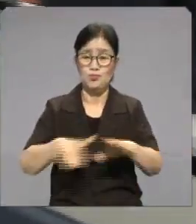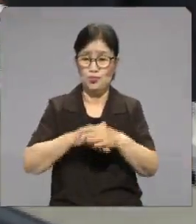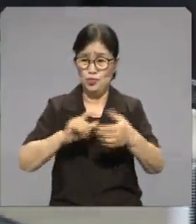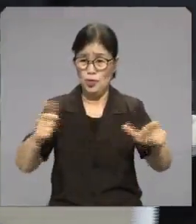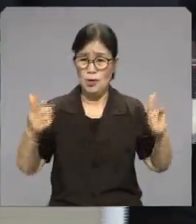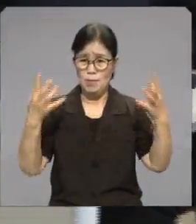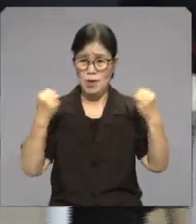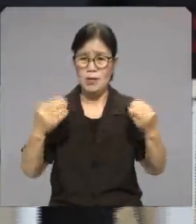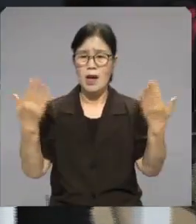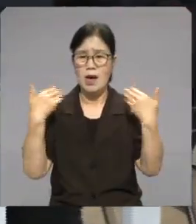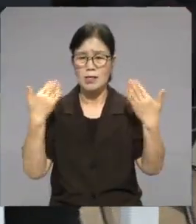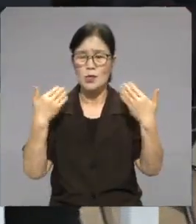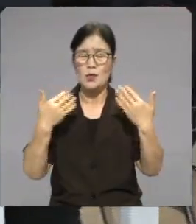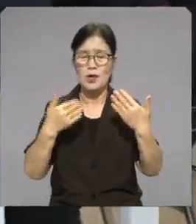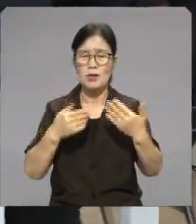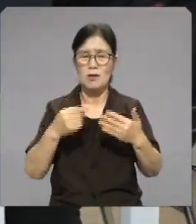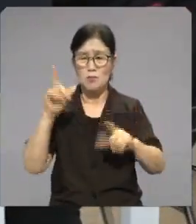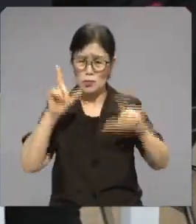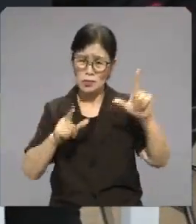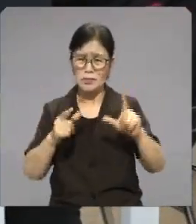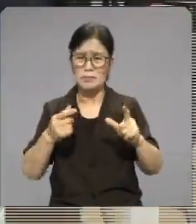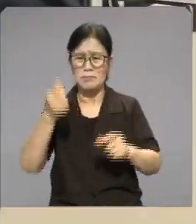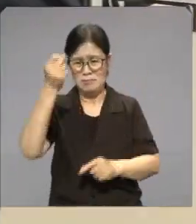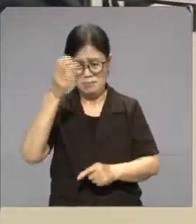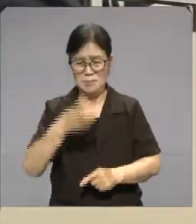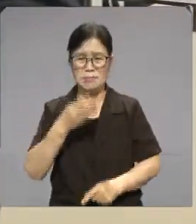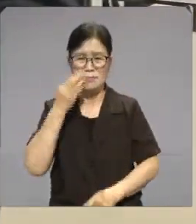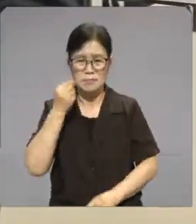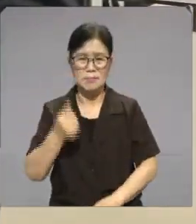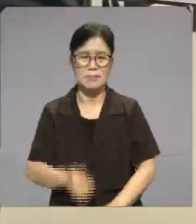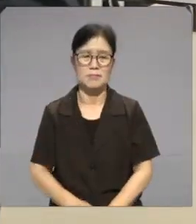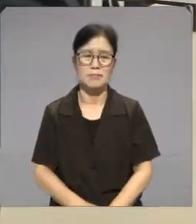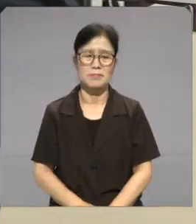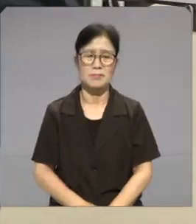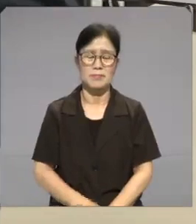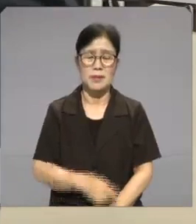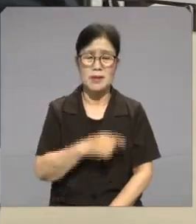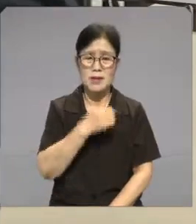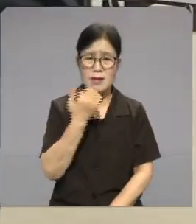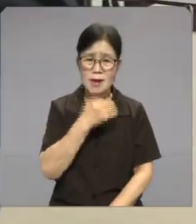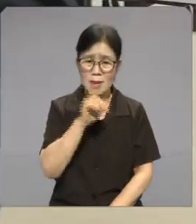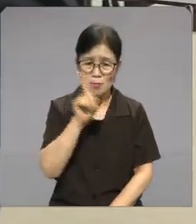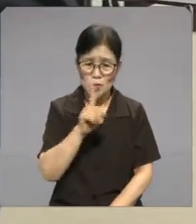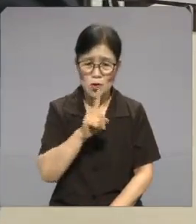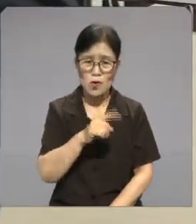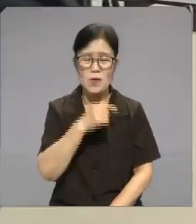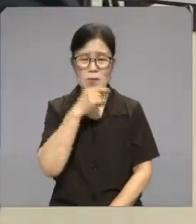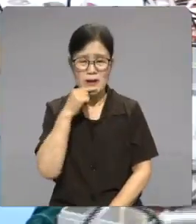이 학교에서는 익숙한 모습입니다. 하나는 무슨 색깔? 빨간색. 하나는?